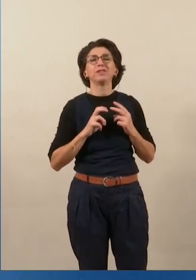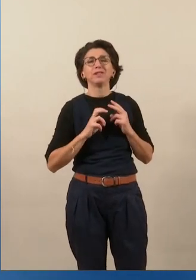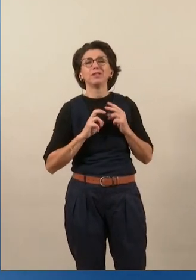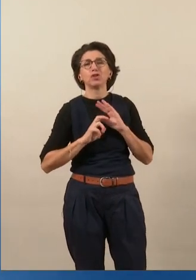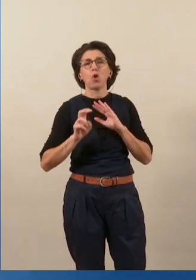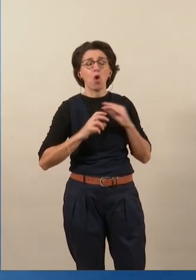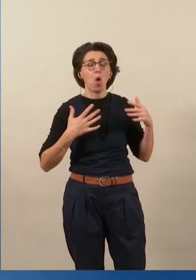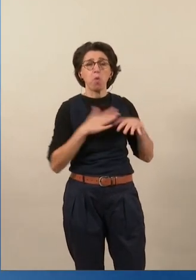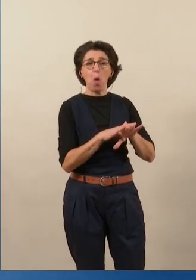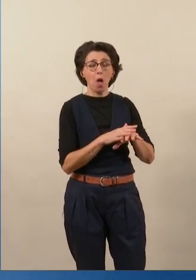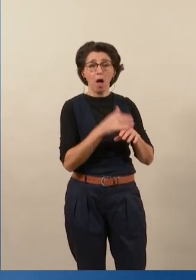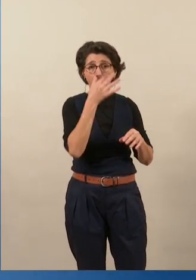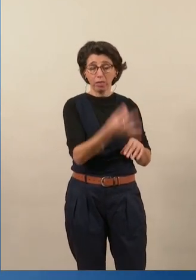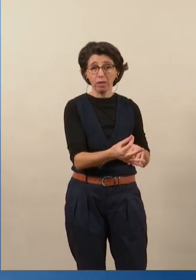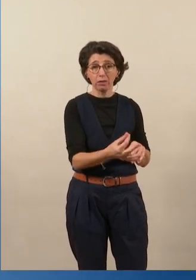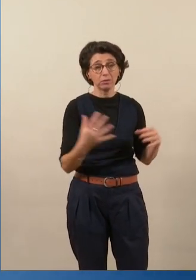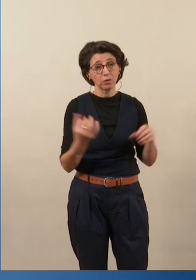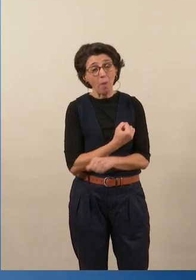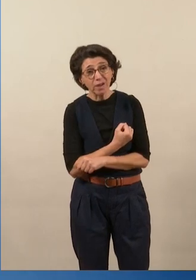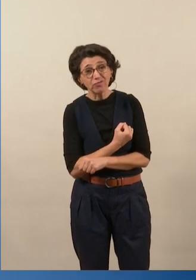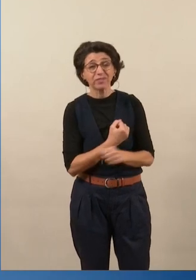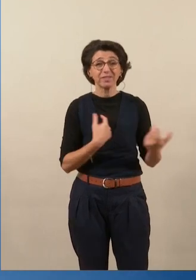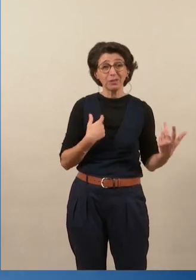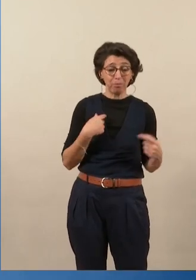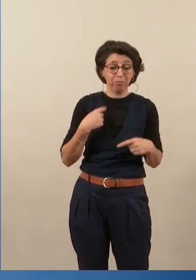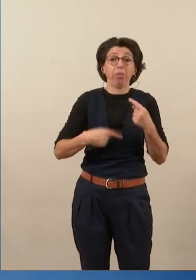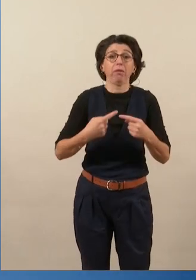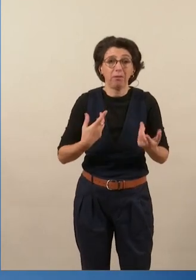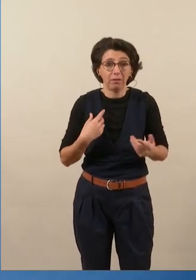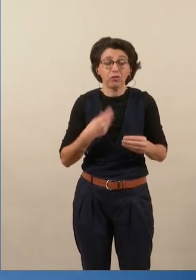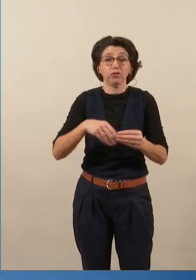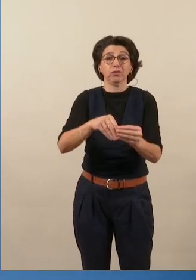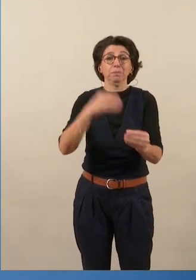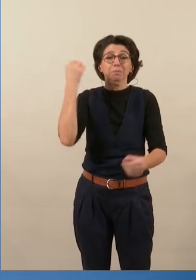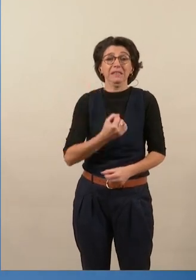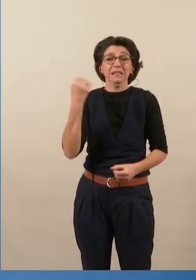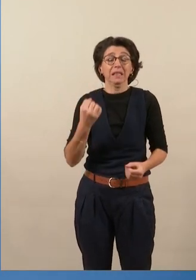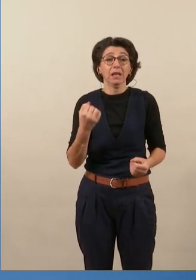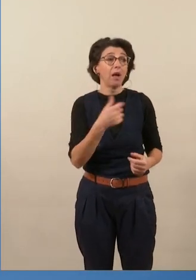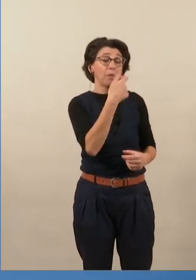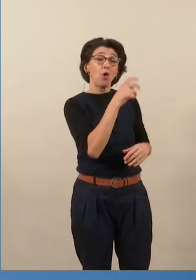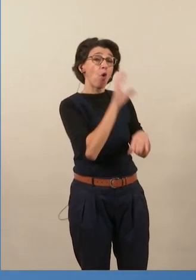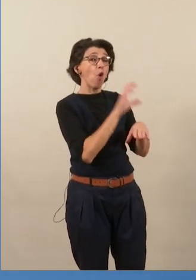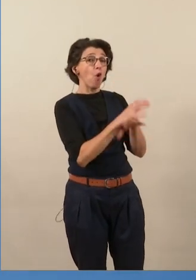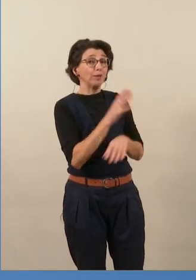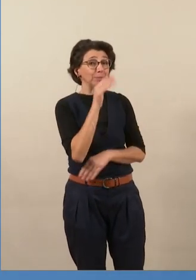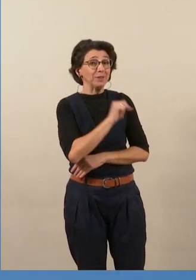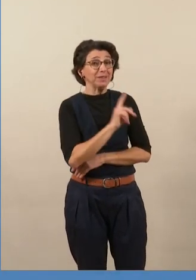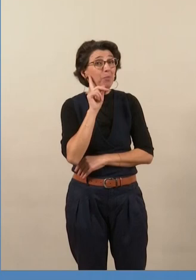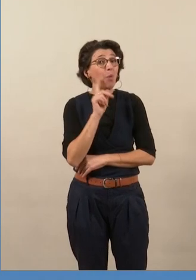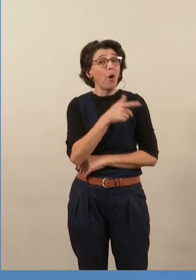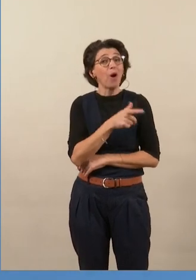Grenoble et dont vous avez fait un boulet vous vous pouvait pas incriminer le président puisque dans cette période vous